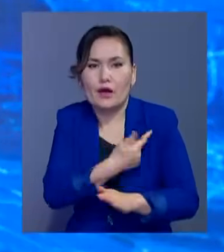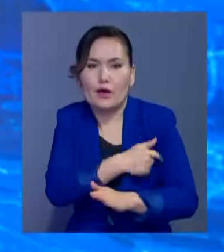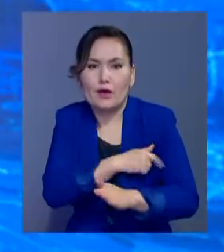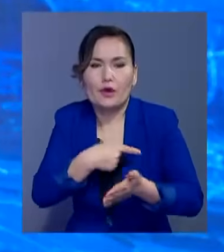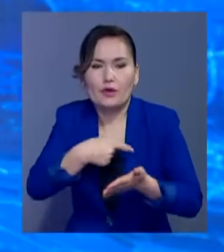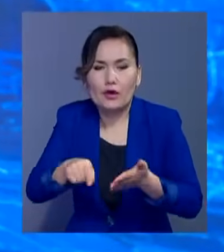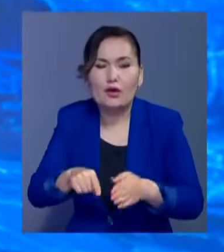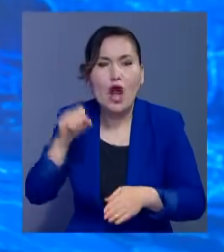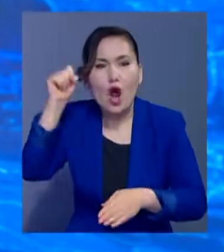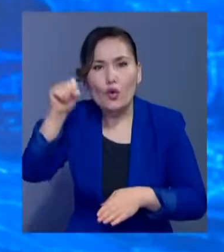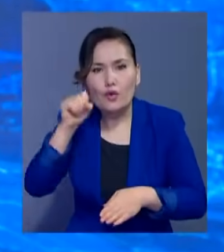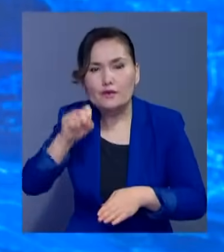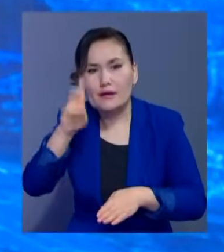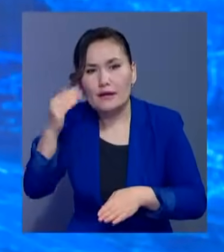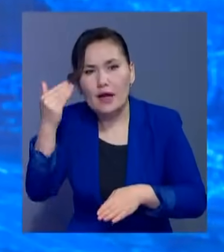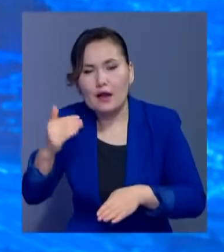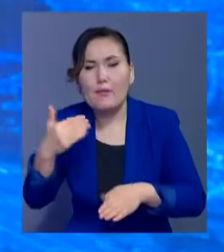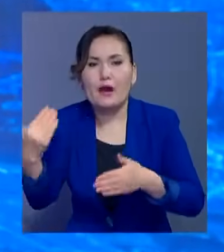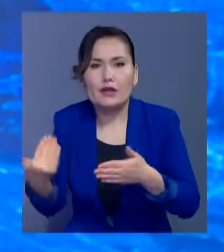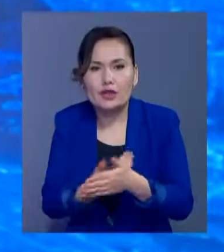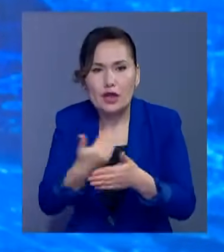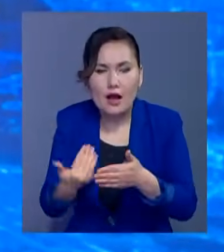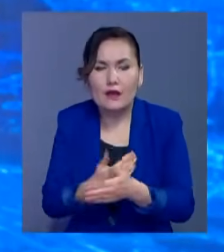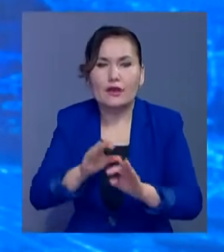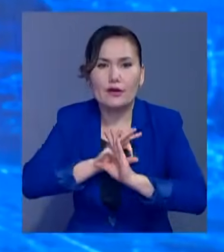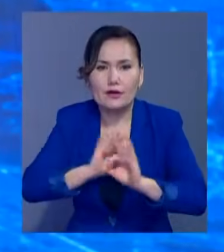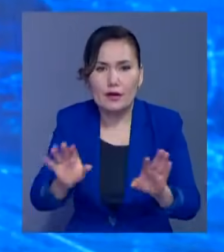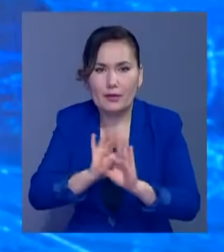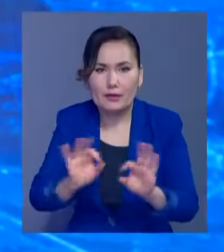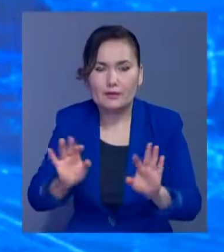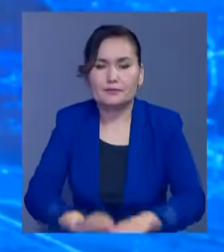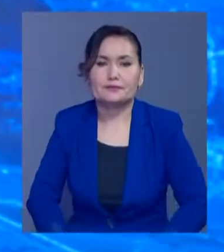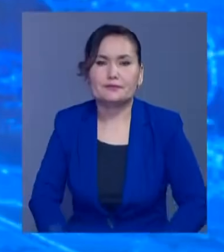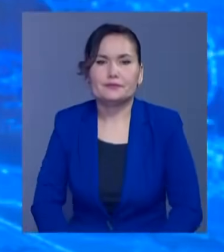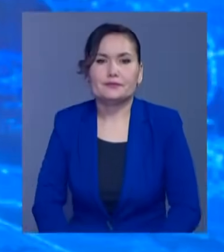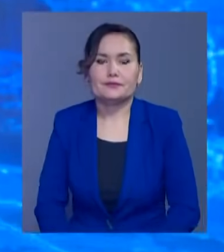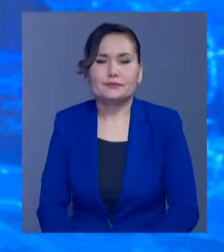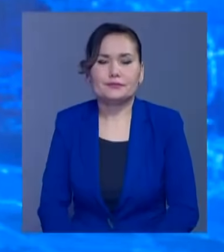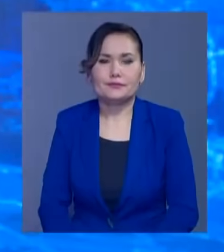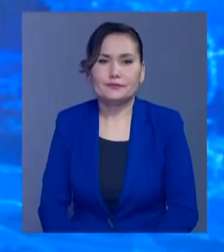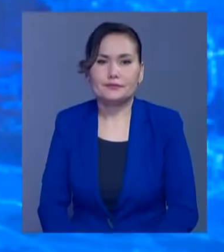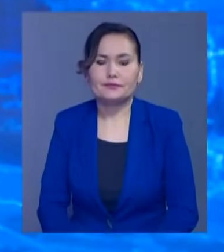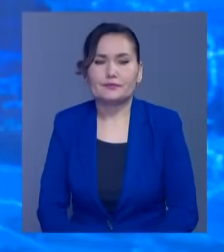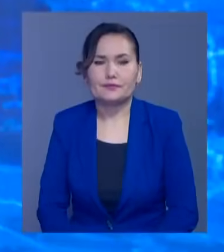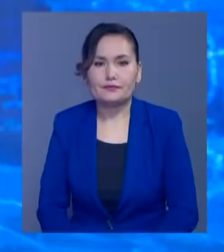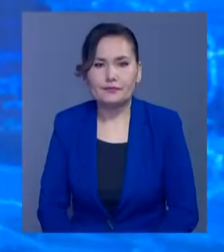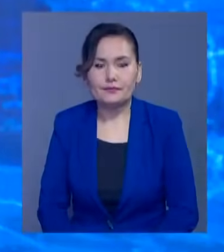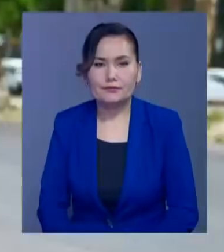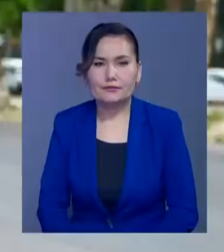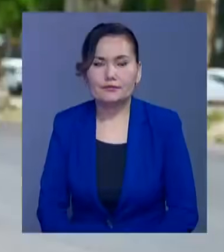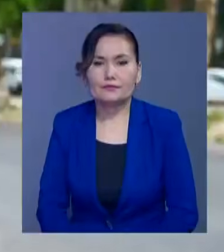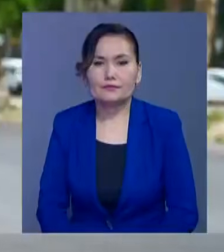Өзбекстандағы қауіпті індетке қатысты соңғы жаңалықтарды Ташкенттегі тілшіміз Жасын Біркенов білсек.